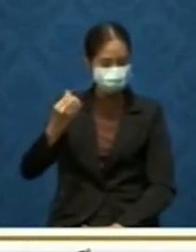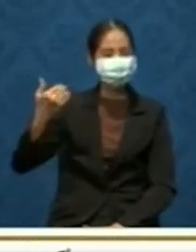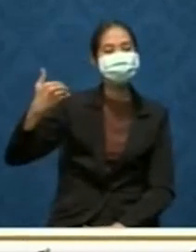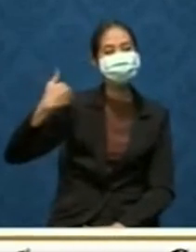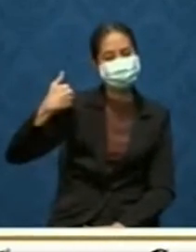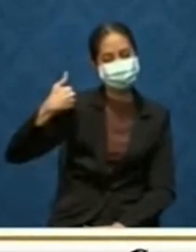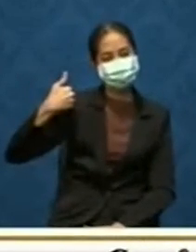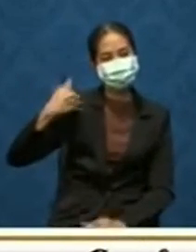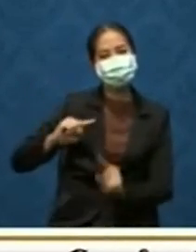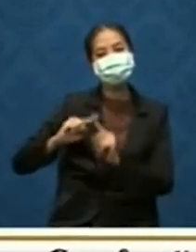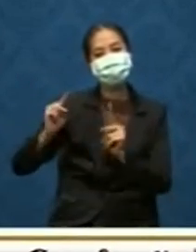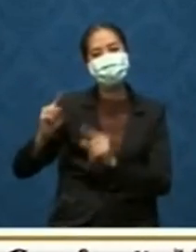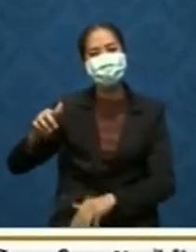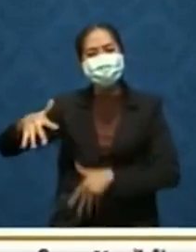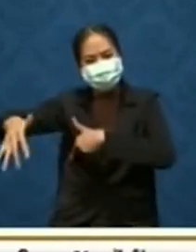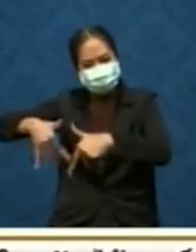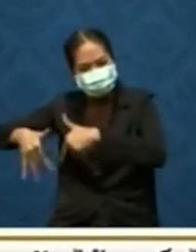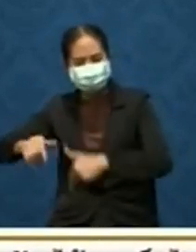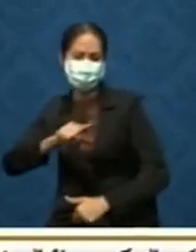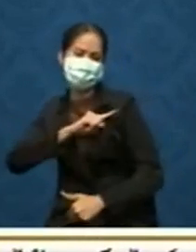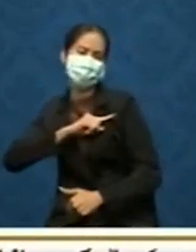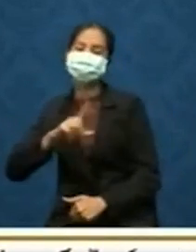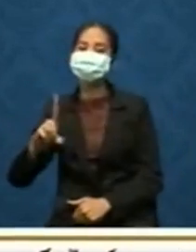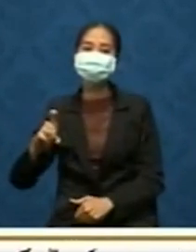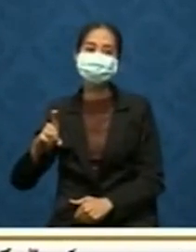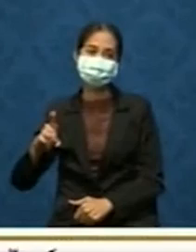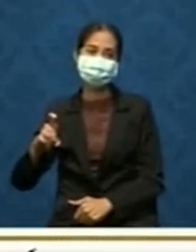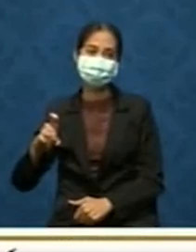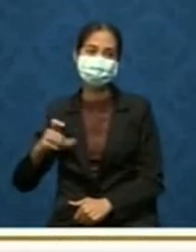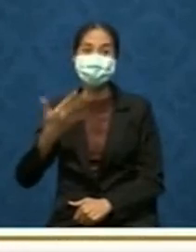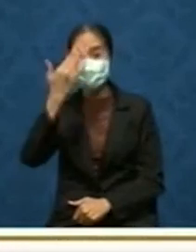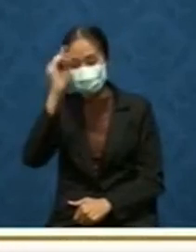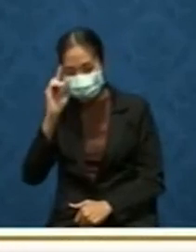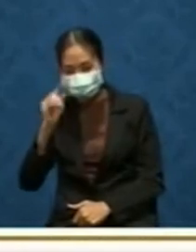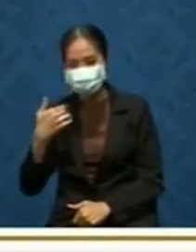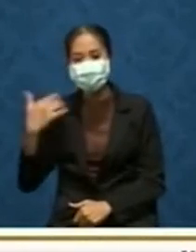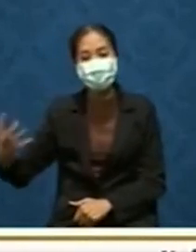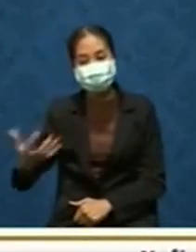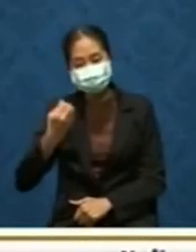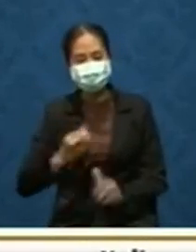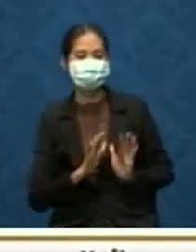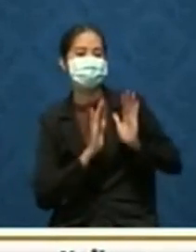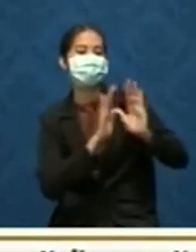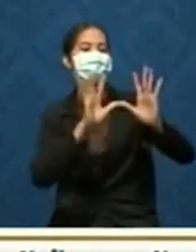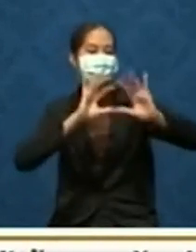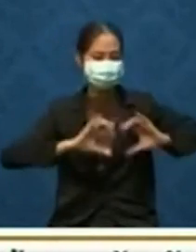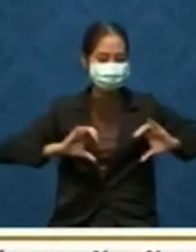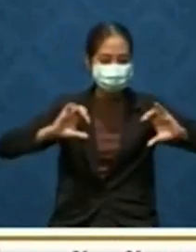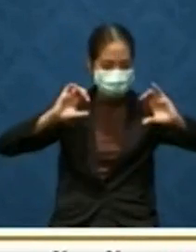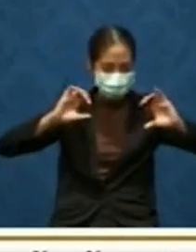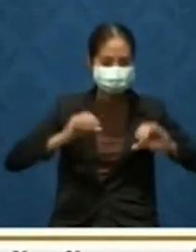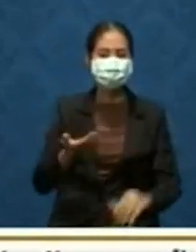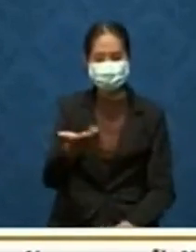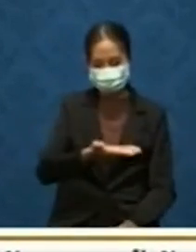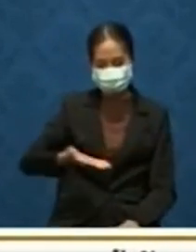แต่ประชาชนไม่สามารถใช้อำนาจด้วยตัวของพวกเขาเองได้เขาใช้อำนาจผ่านอำนาจฝ่ายบริหารคือรัฐบาลใช้อำนาจผ่านนิติบัญญัติคือ